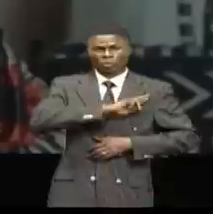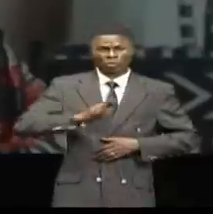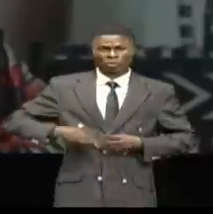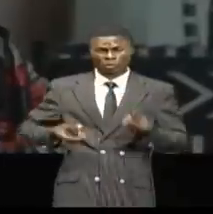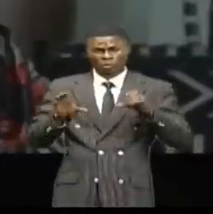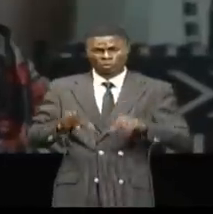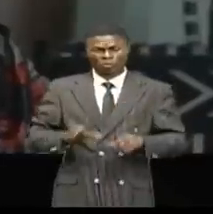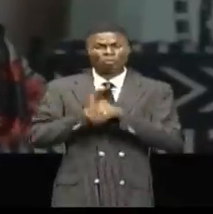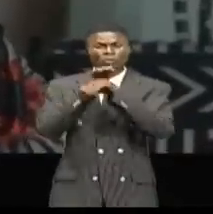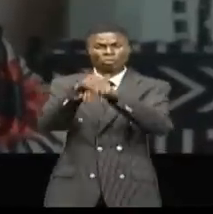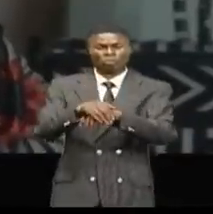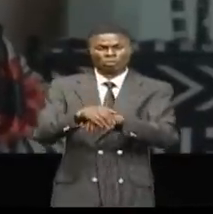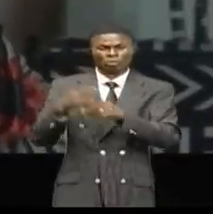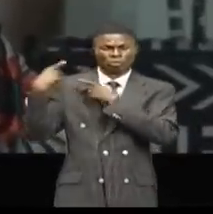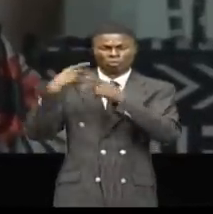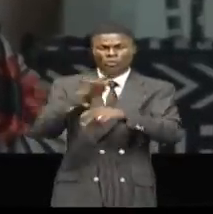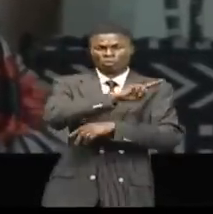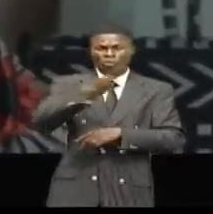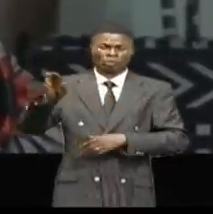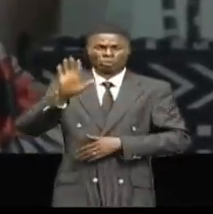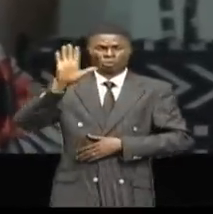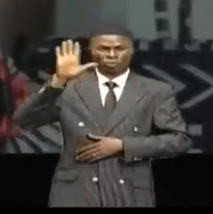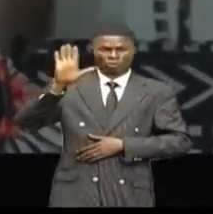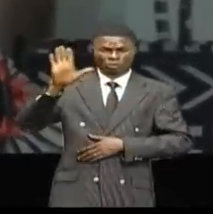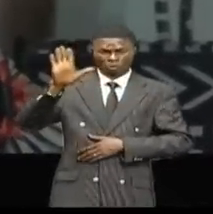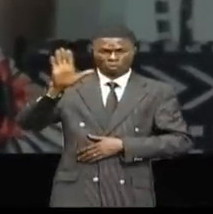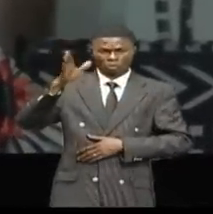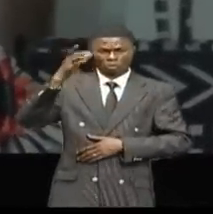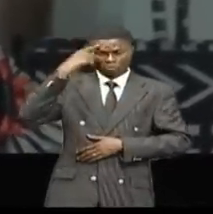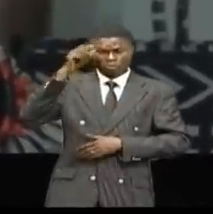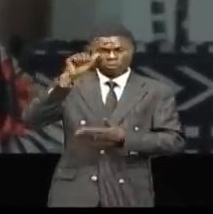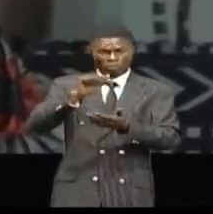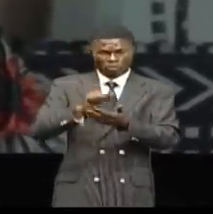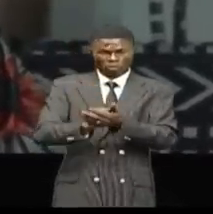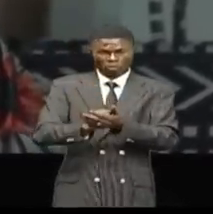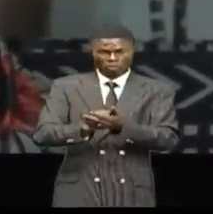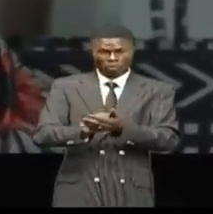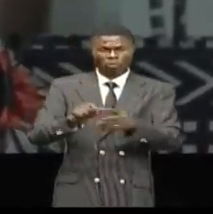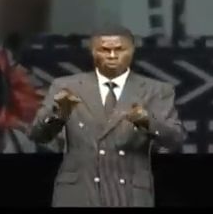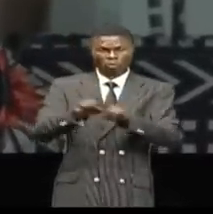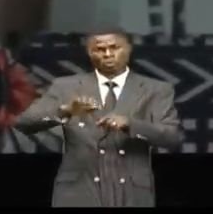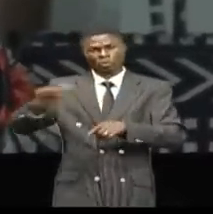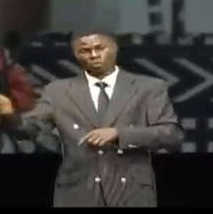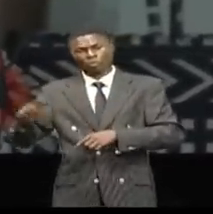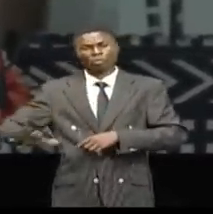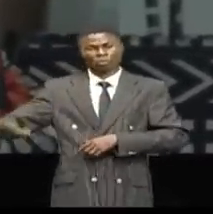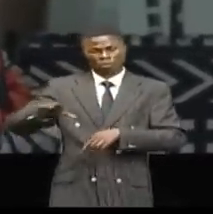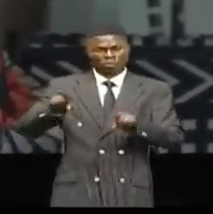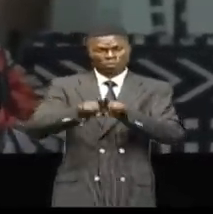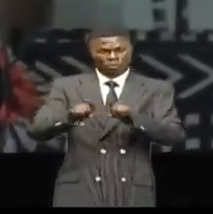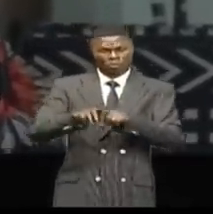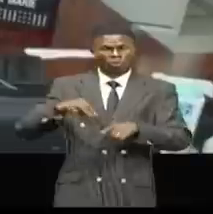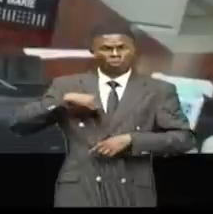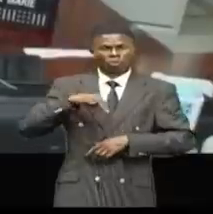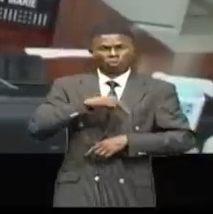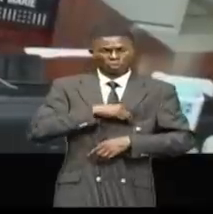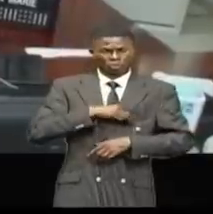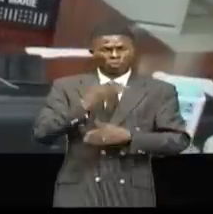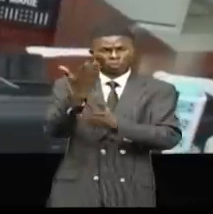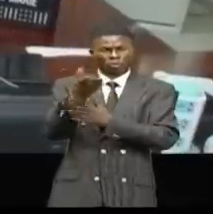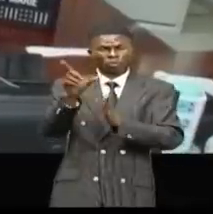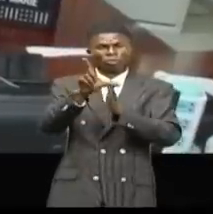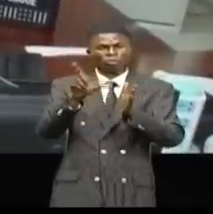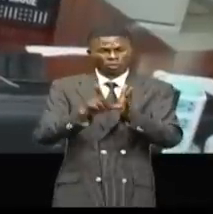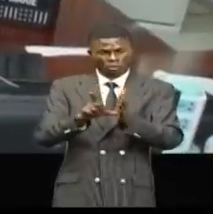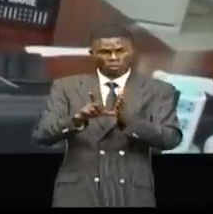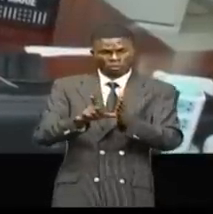a adhéré depuis 2005. C'est à cette fin, comme dans les autres pays membres et suivant les exigences de